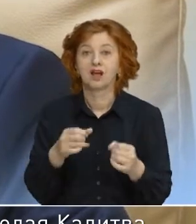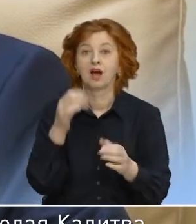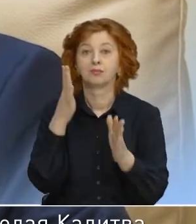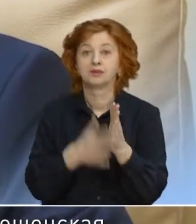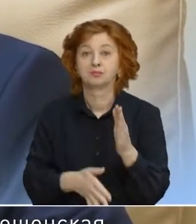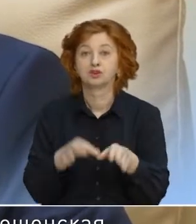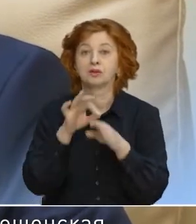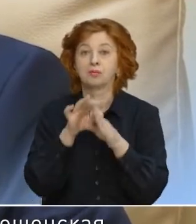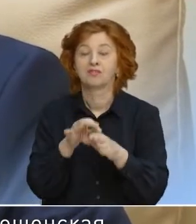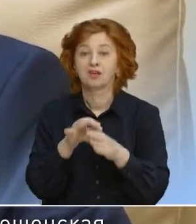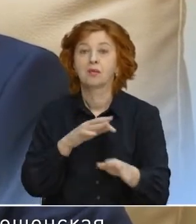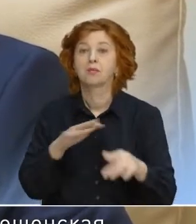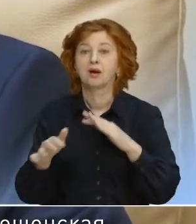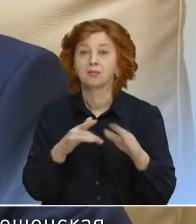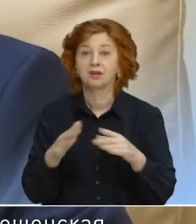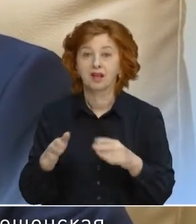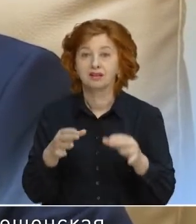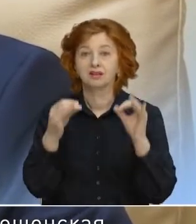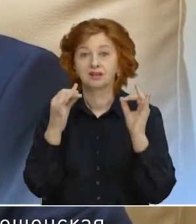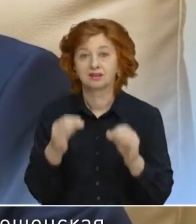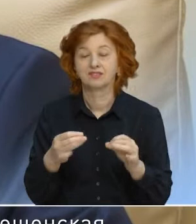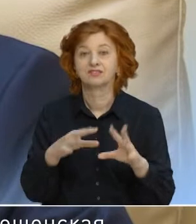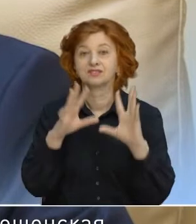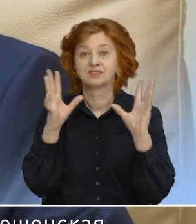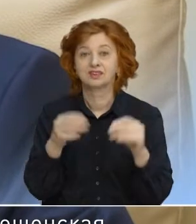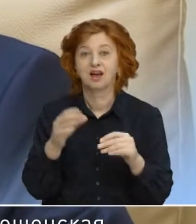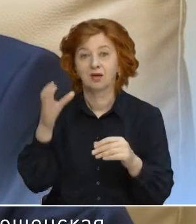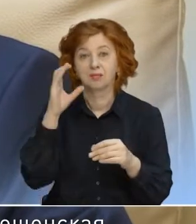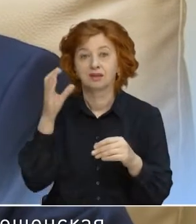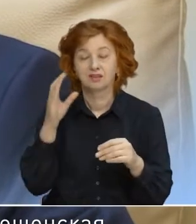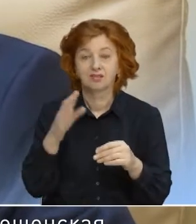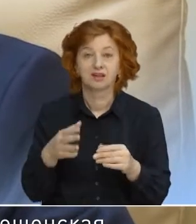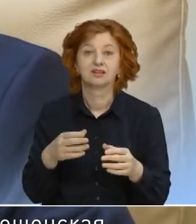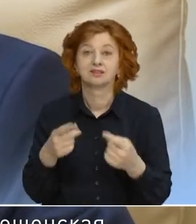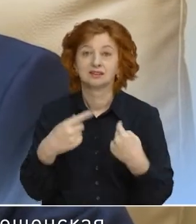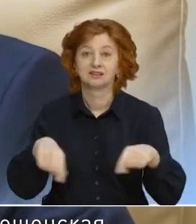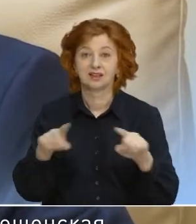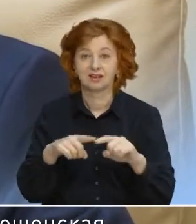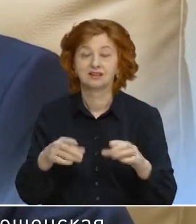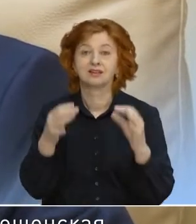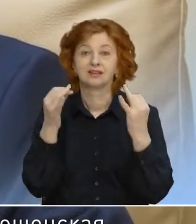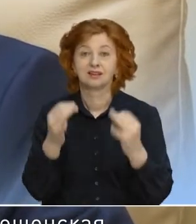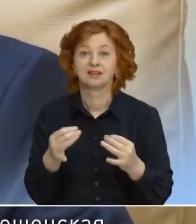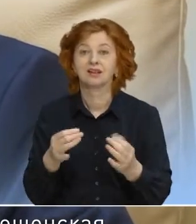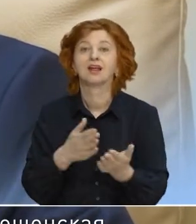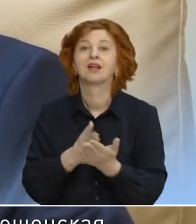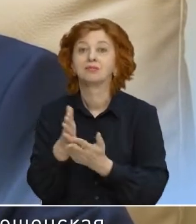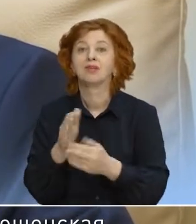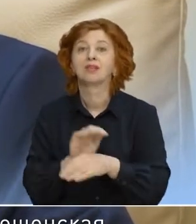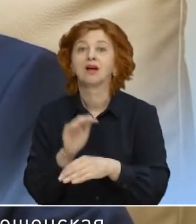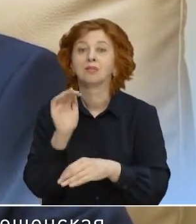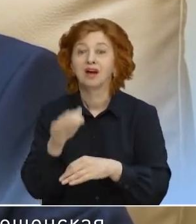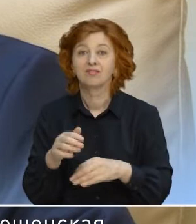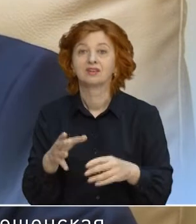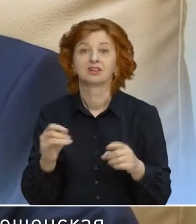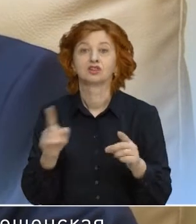обеспечить проведение мониторинга площадок центров образования, естественно, научной и технологической направленности точки